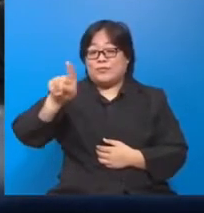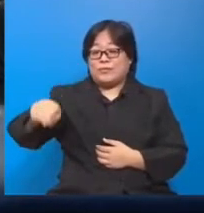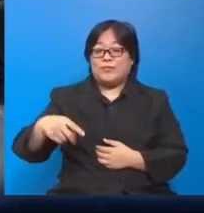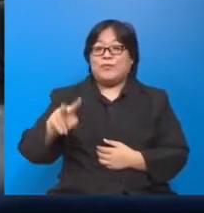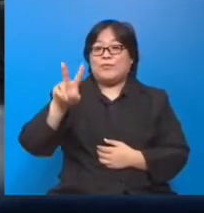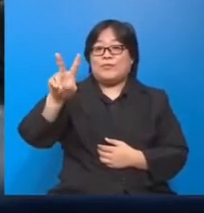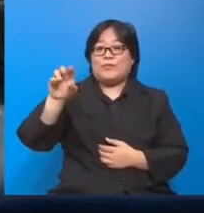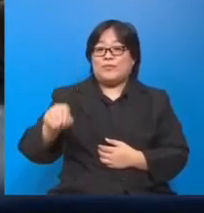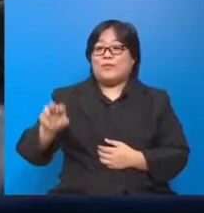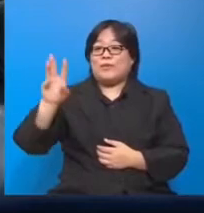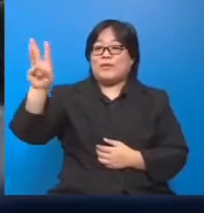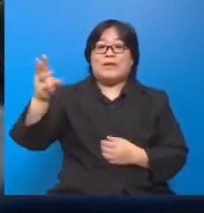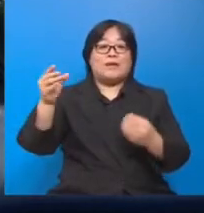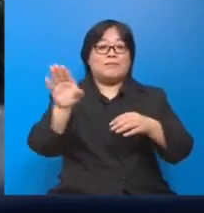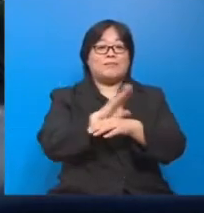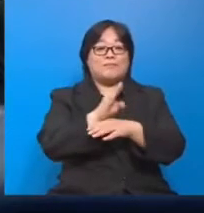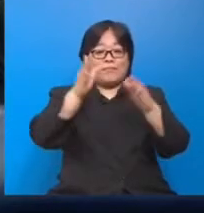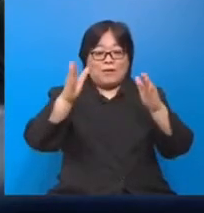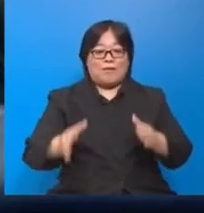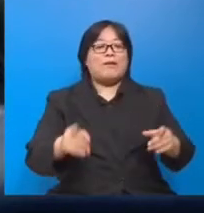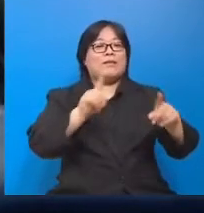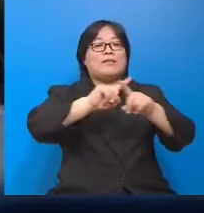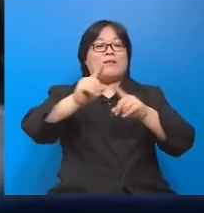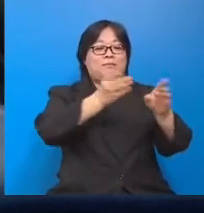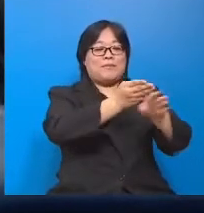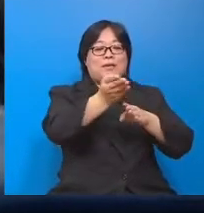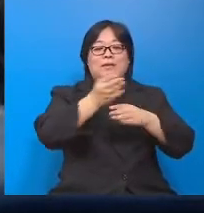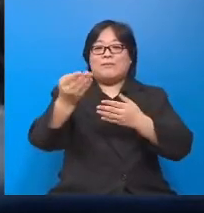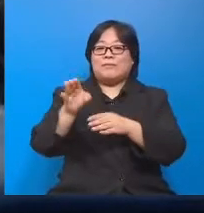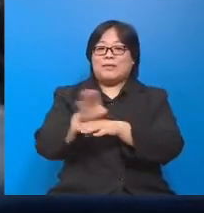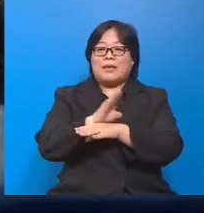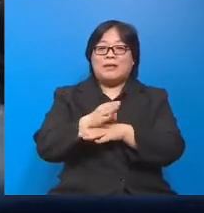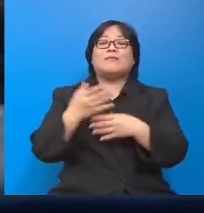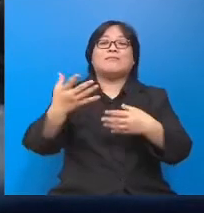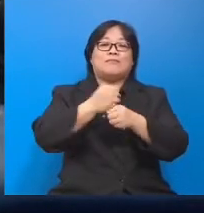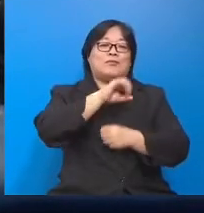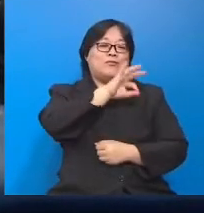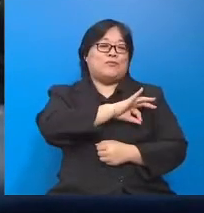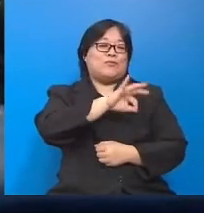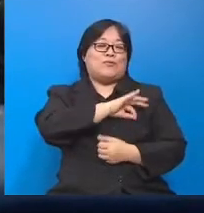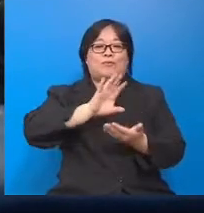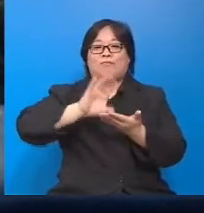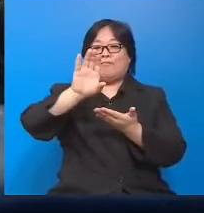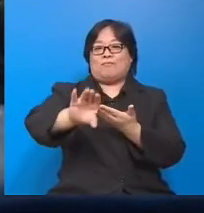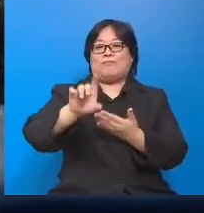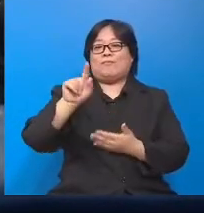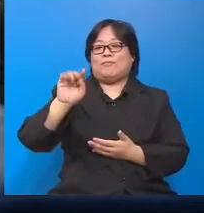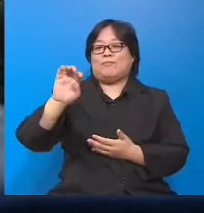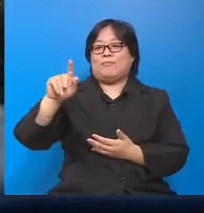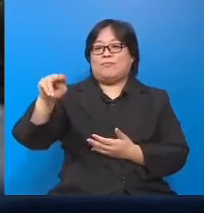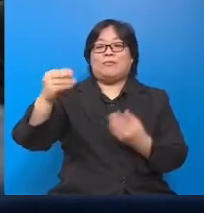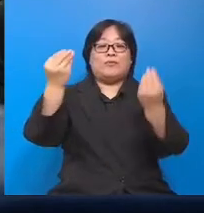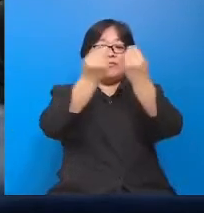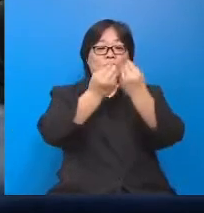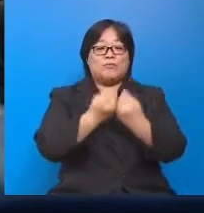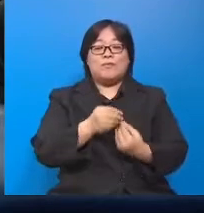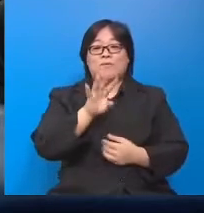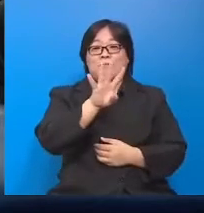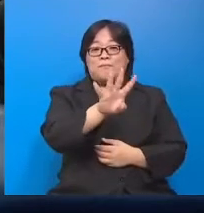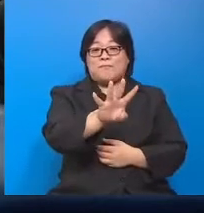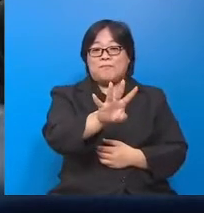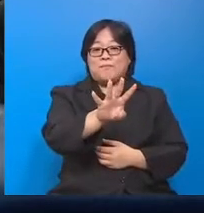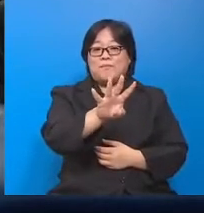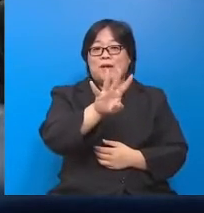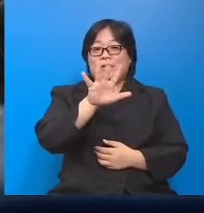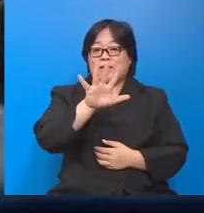43261 Juan telah berbagai sekte penyiksaan telah mendapat mendapat melalui pembiayaan tekun dengan nilai